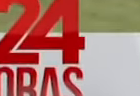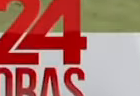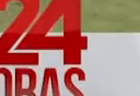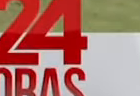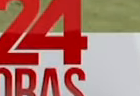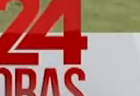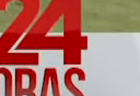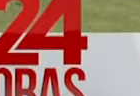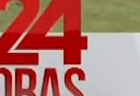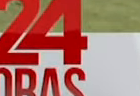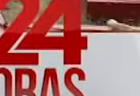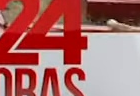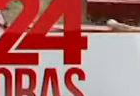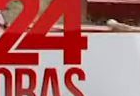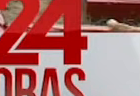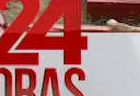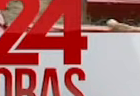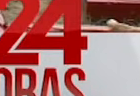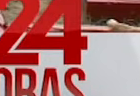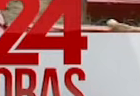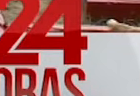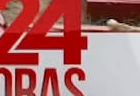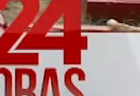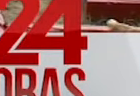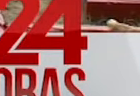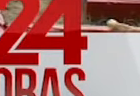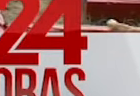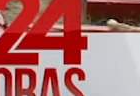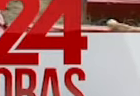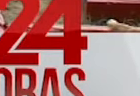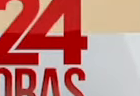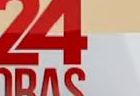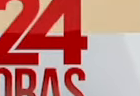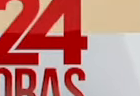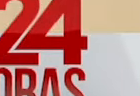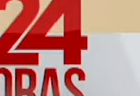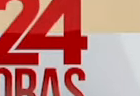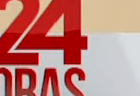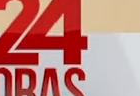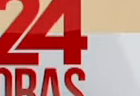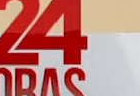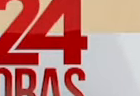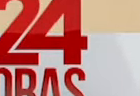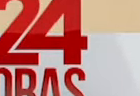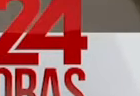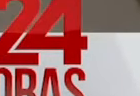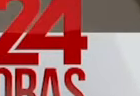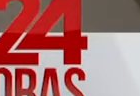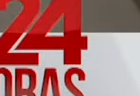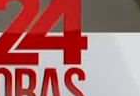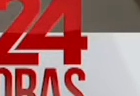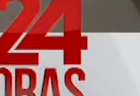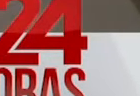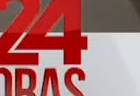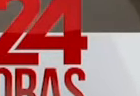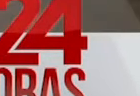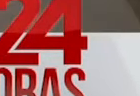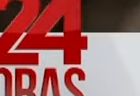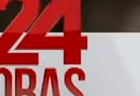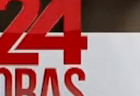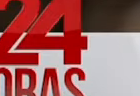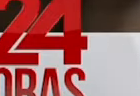DepEd, pinabulaanan ng mga kumakalat na post online tungkol sa pabaon sa mga elementary